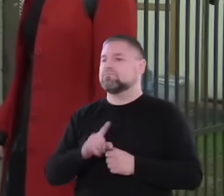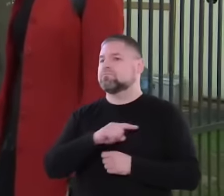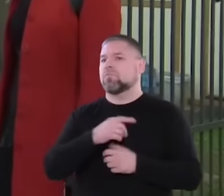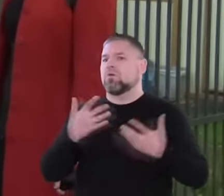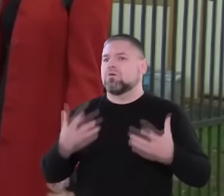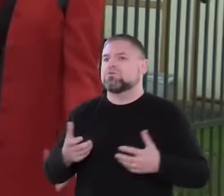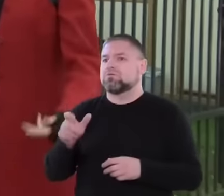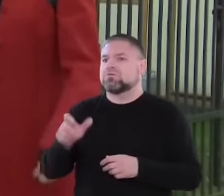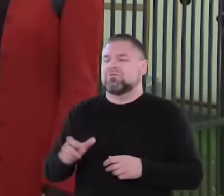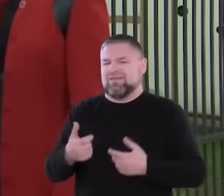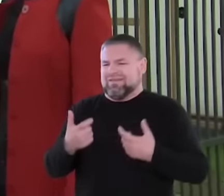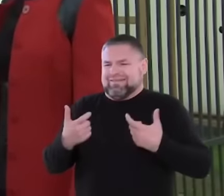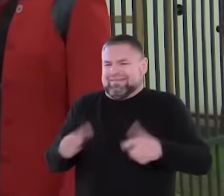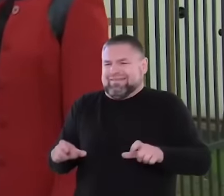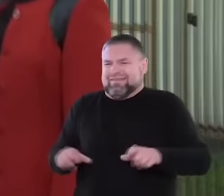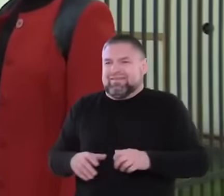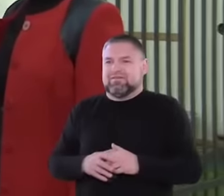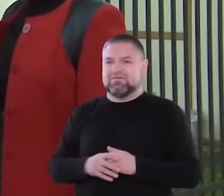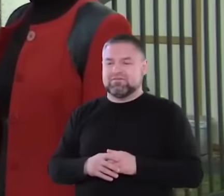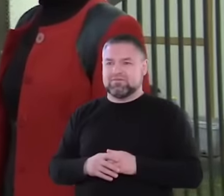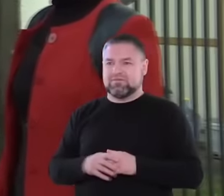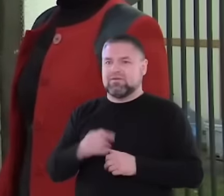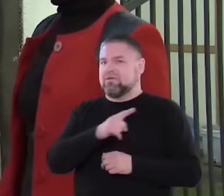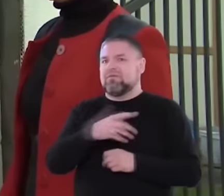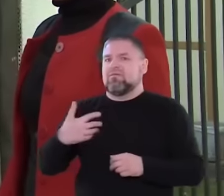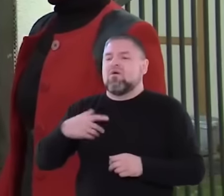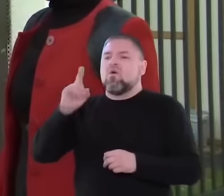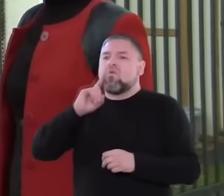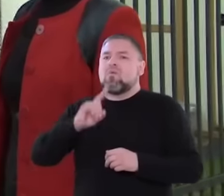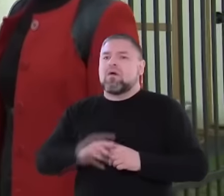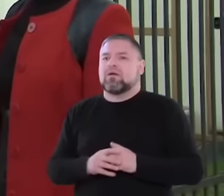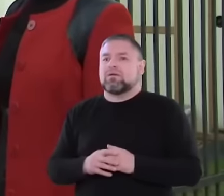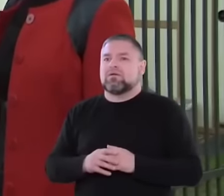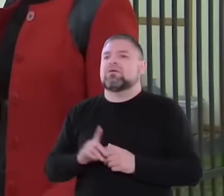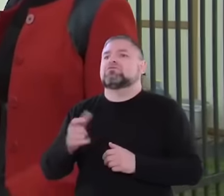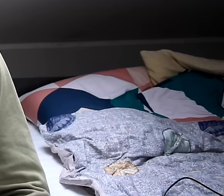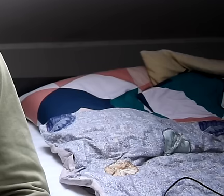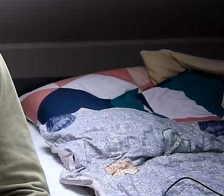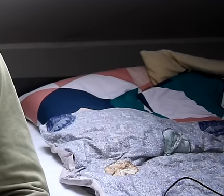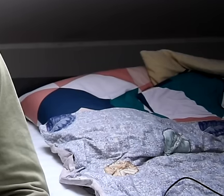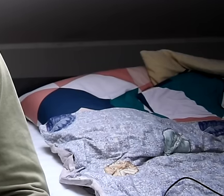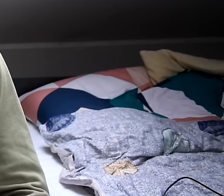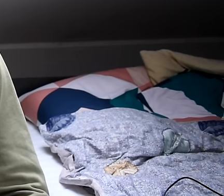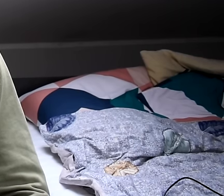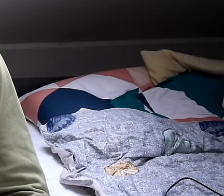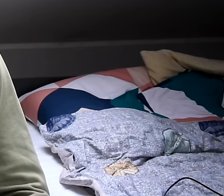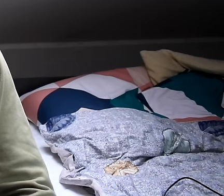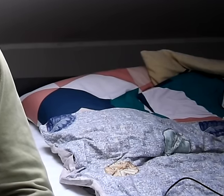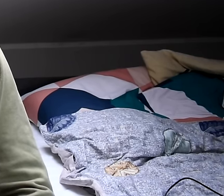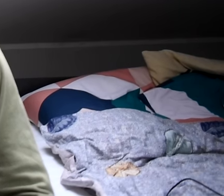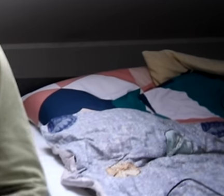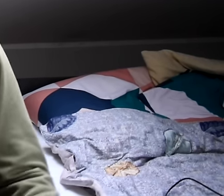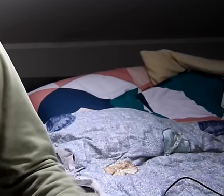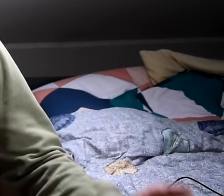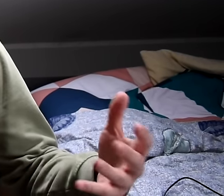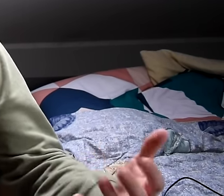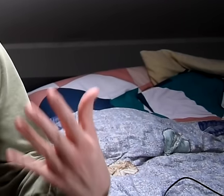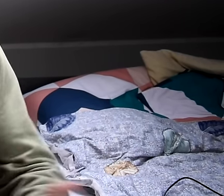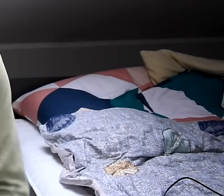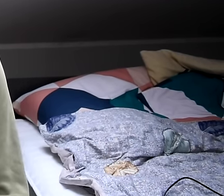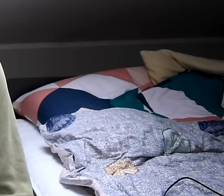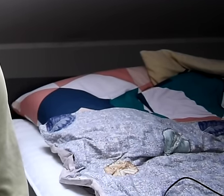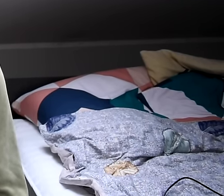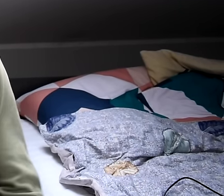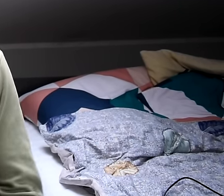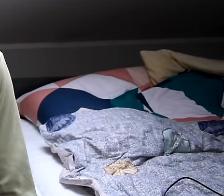Czego od ciebie chciał? Niczego. Ile ten chłopak ma lat? A co ciebie to obchodzi? Zaczyna się coraz mocniej robić. No mówię, jak tu się nikt nie